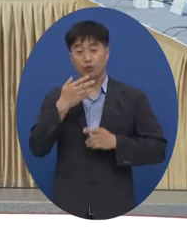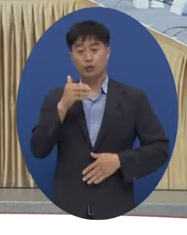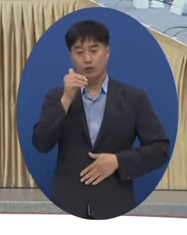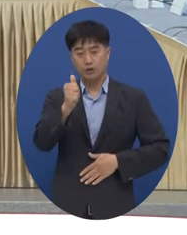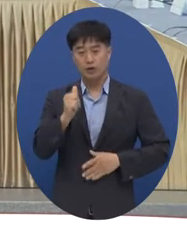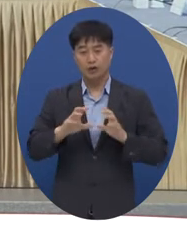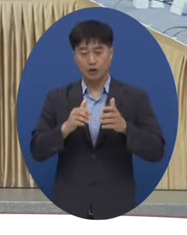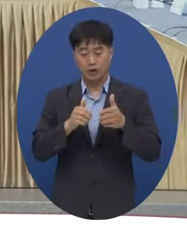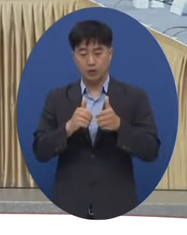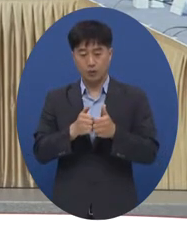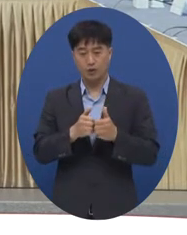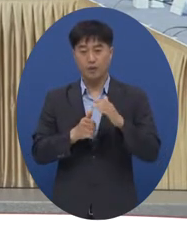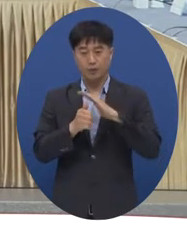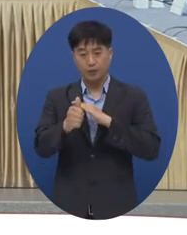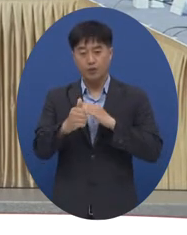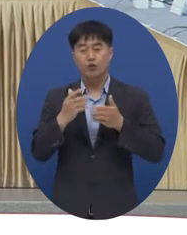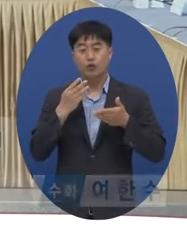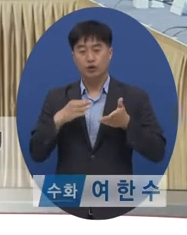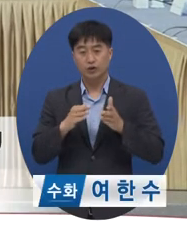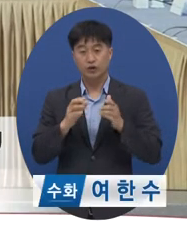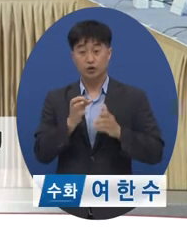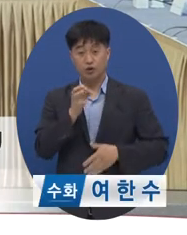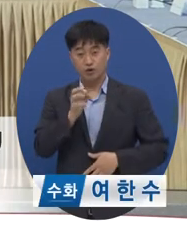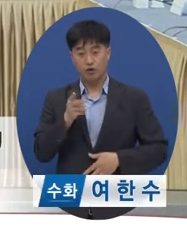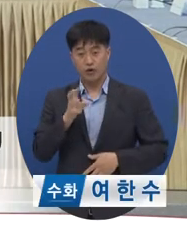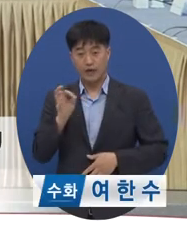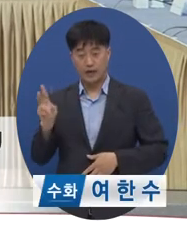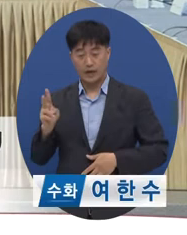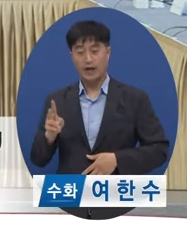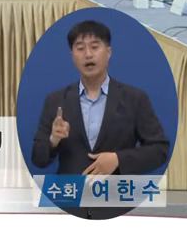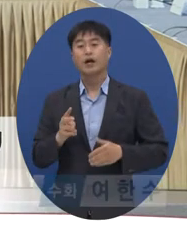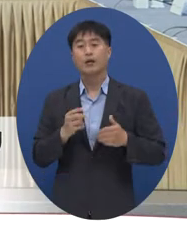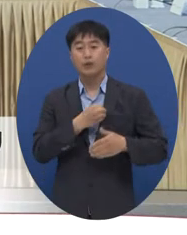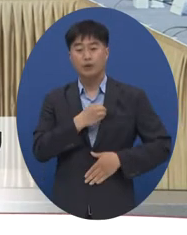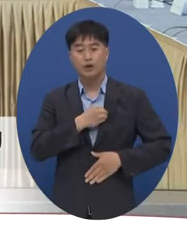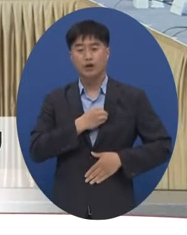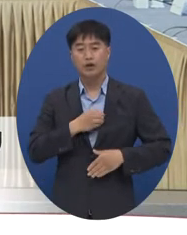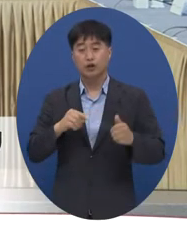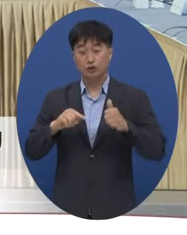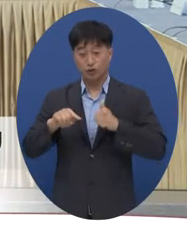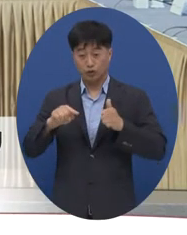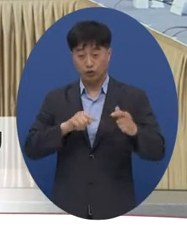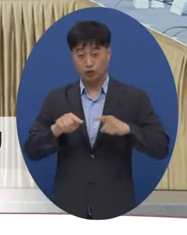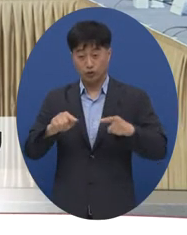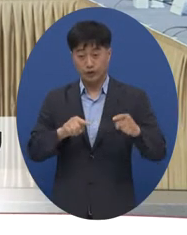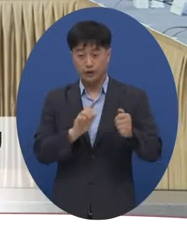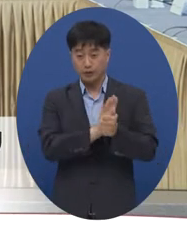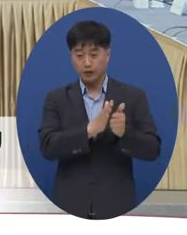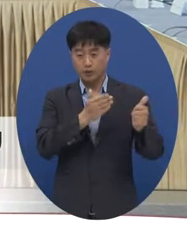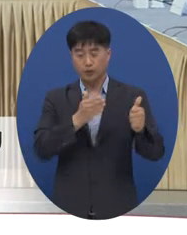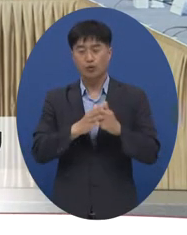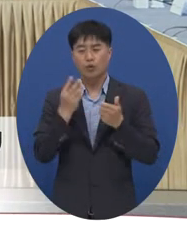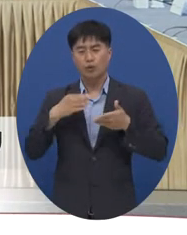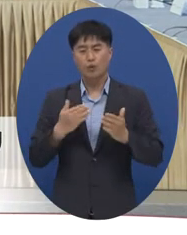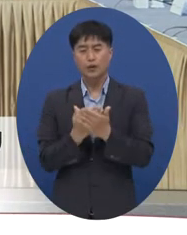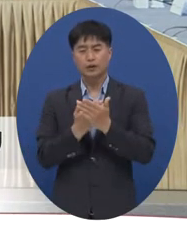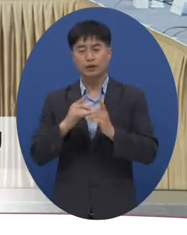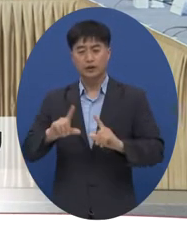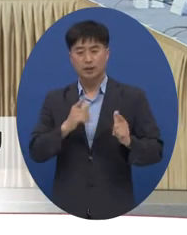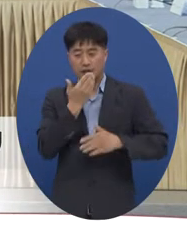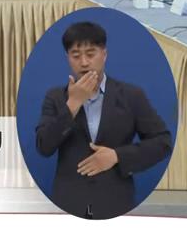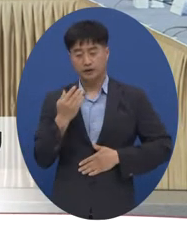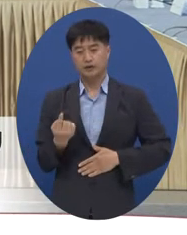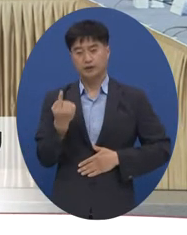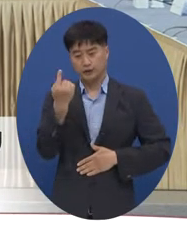이재명 경기도지사가 국회를 찾아 경기 지역 여야 의원들에게 정책을 세일했습니다. 경기도 발전과 도민 삶의 질 향상을